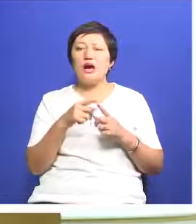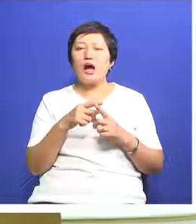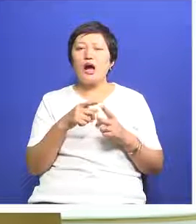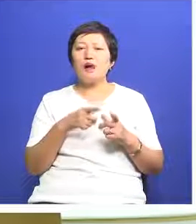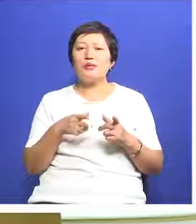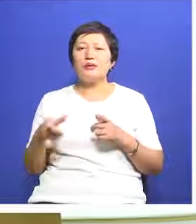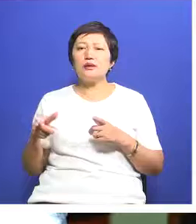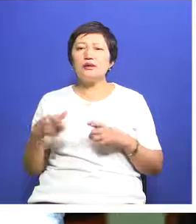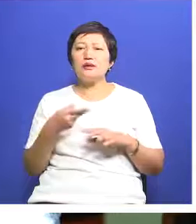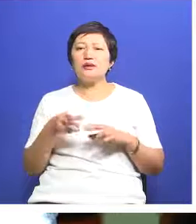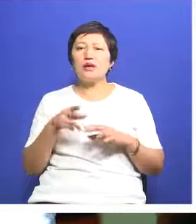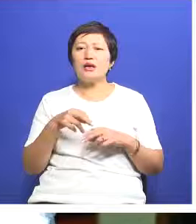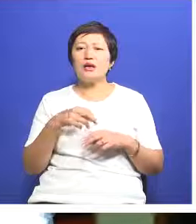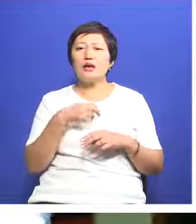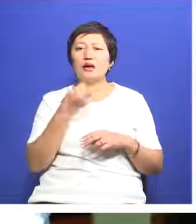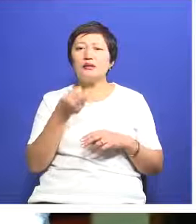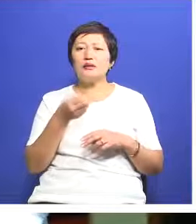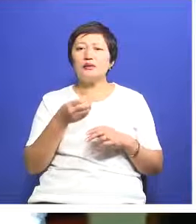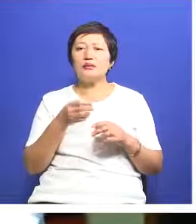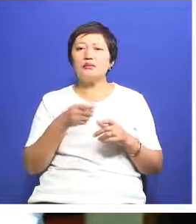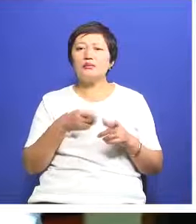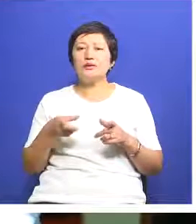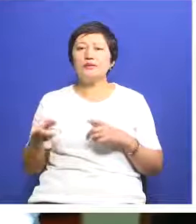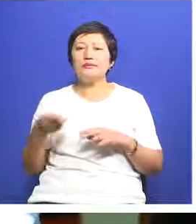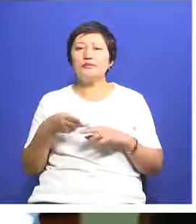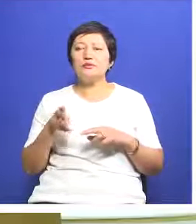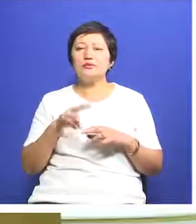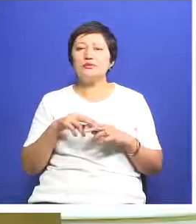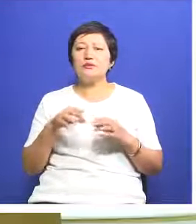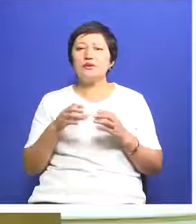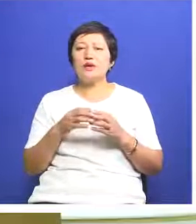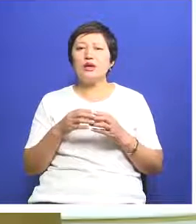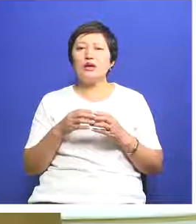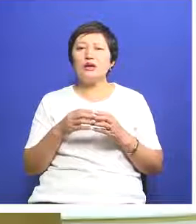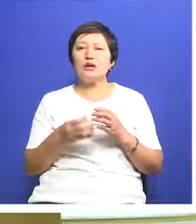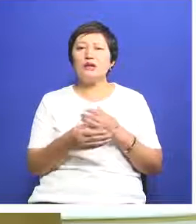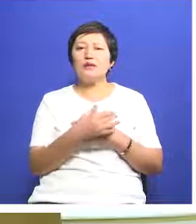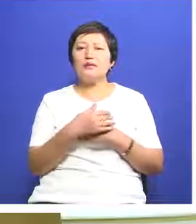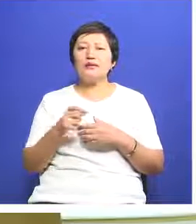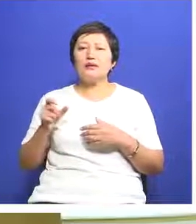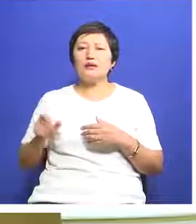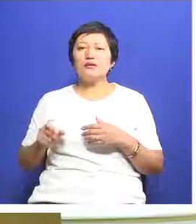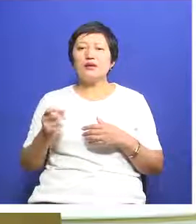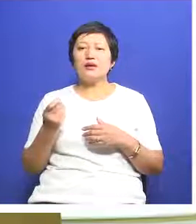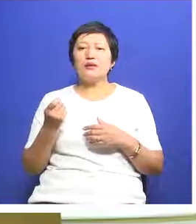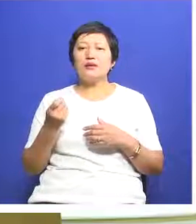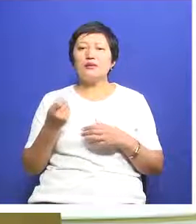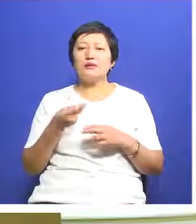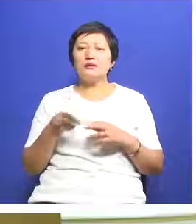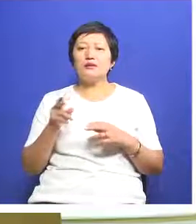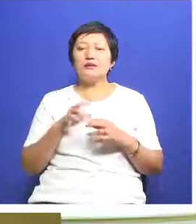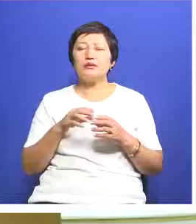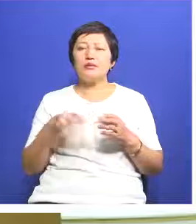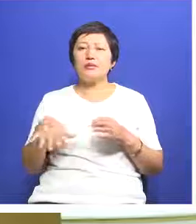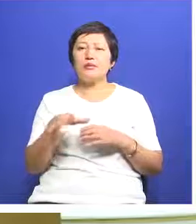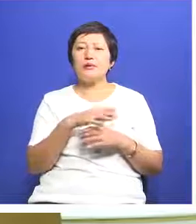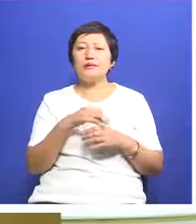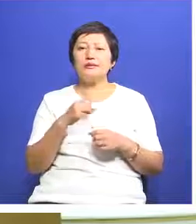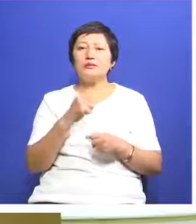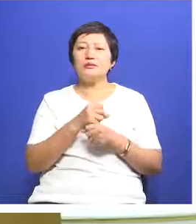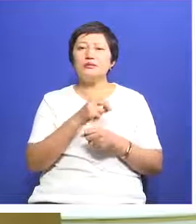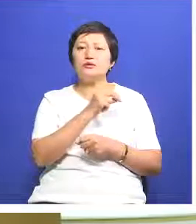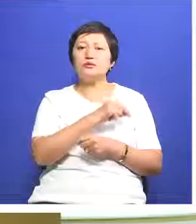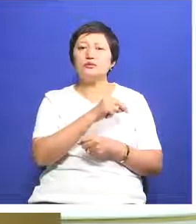қабылданады деген хабарландыру беріп жатырмыз. Соның өзінде қазір келіп жатқан адам аз. Өйткені бәрі өз